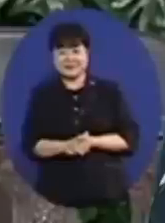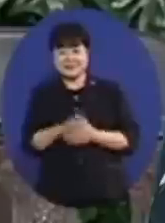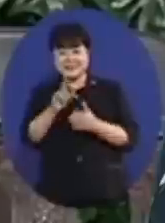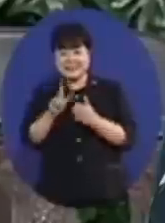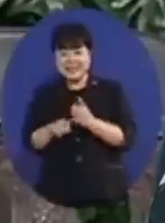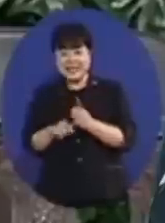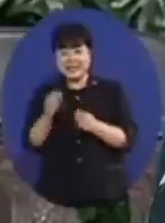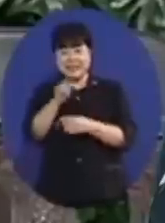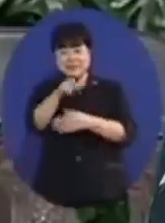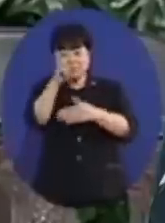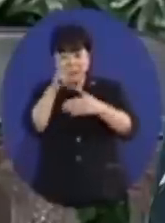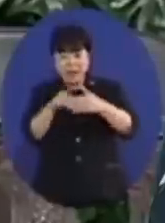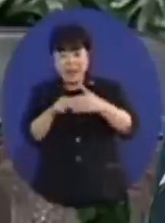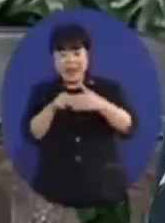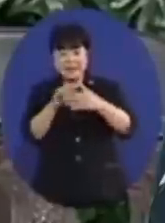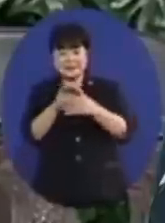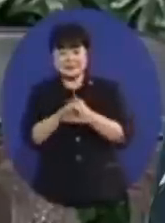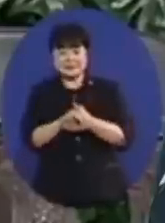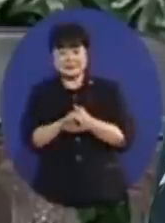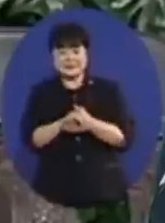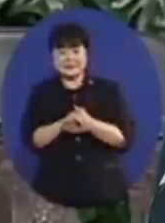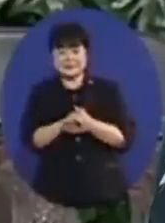그러니까 여러분의 생활 속에